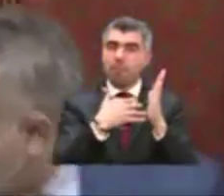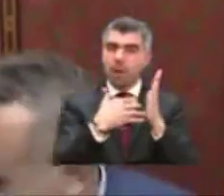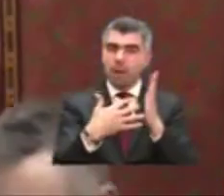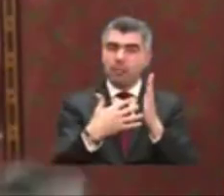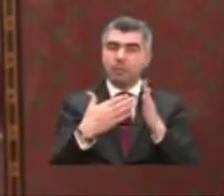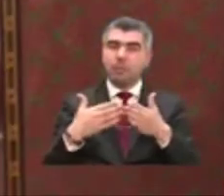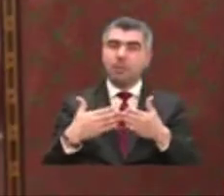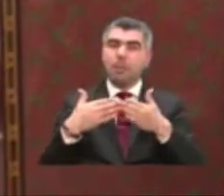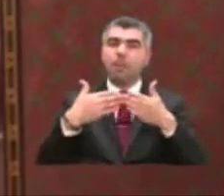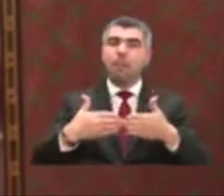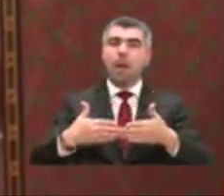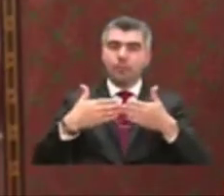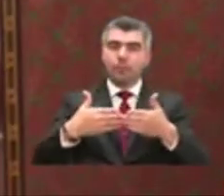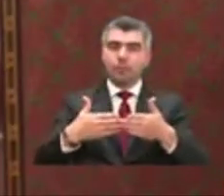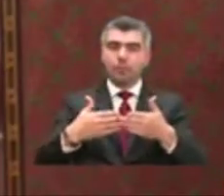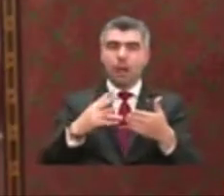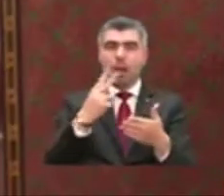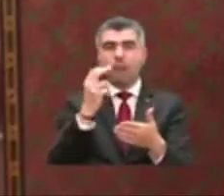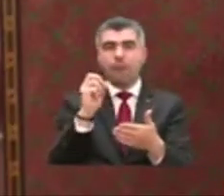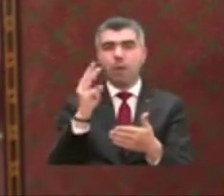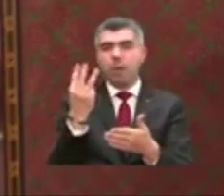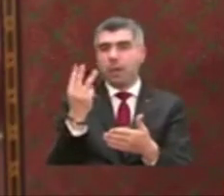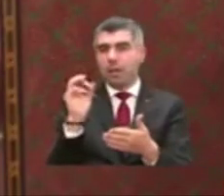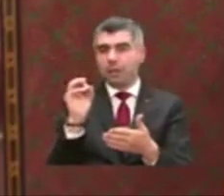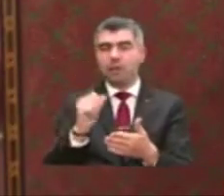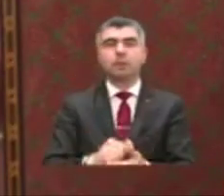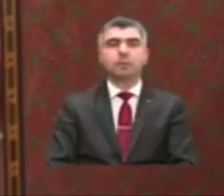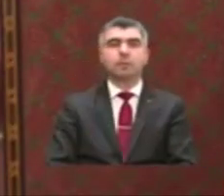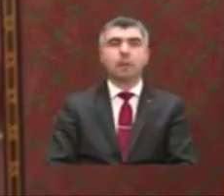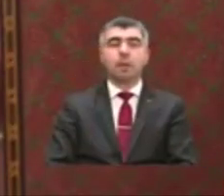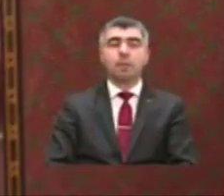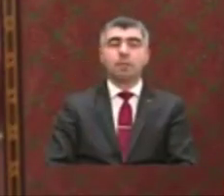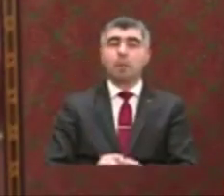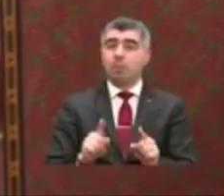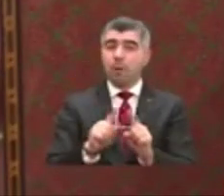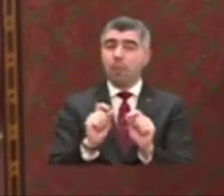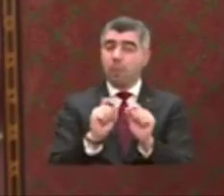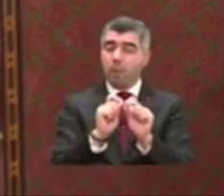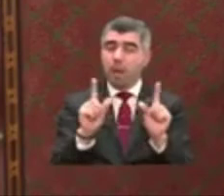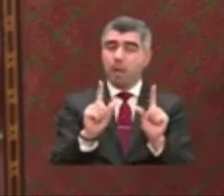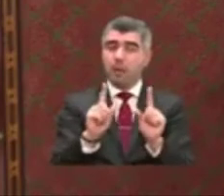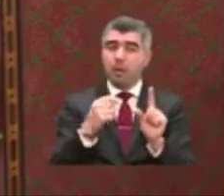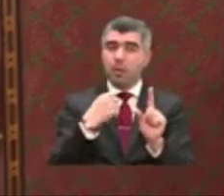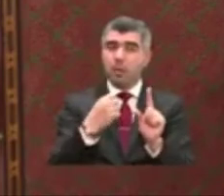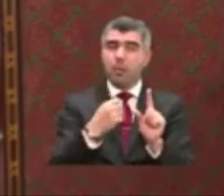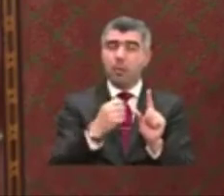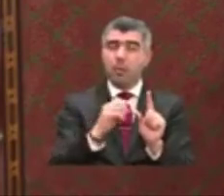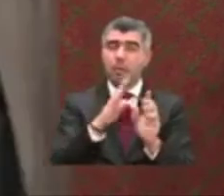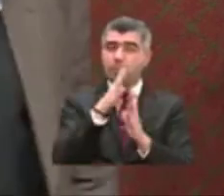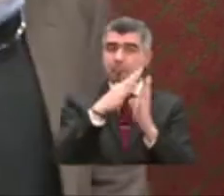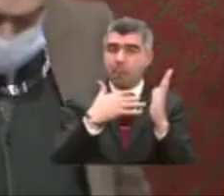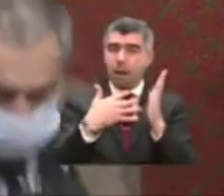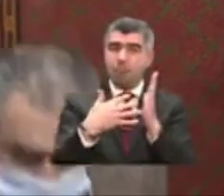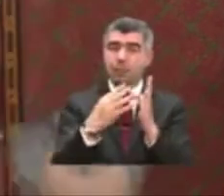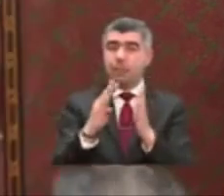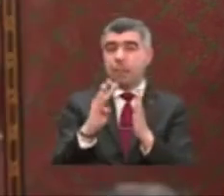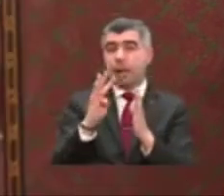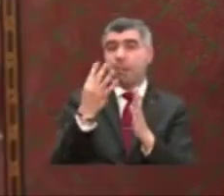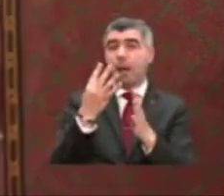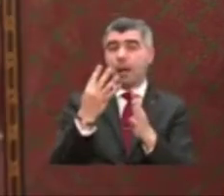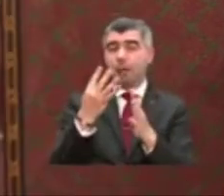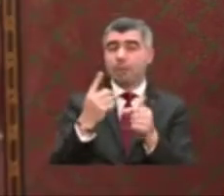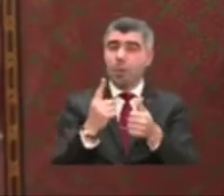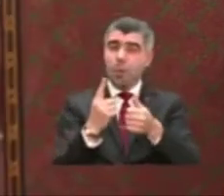الموانئ في أفق 2030، وفي الواقع هذا البرنامج فيه أربعة ديال الركائز. الركيزة